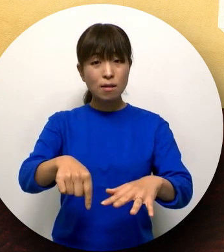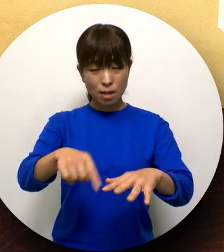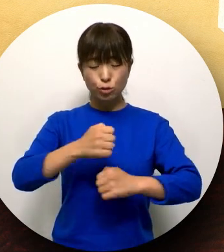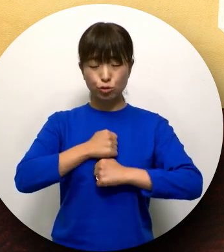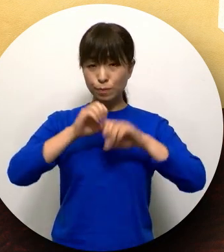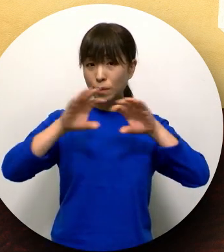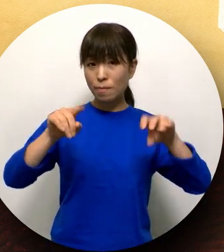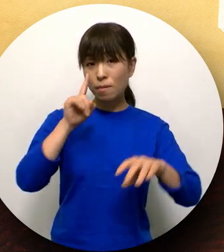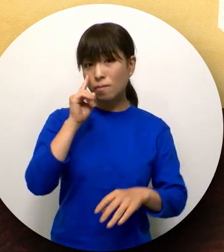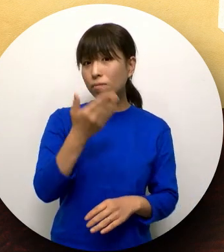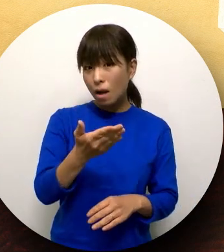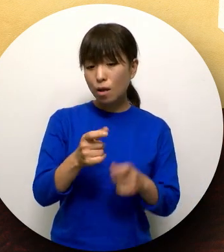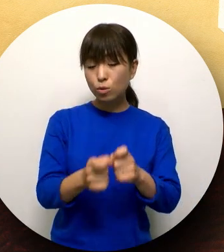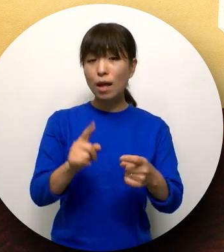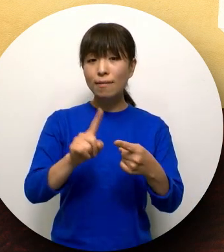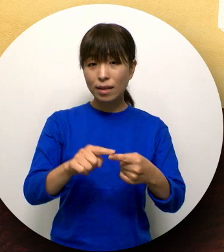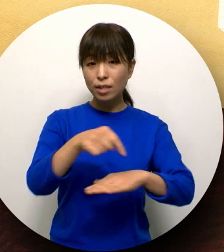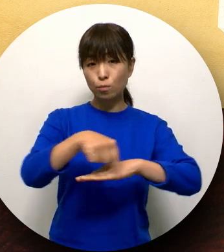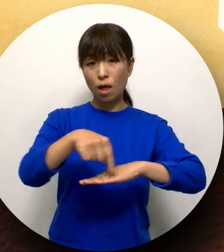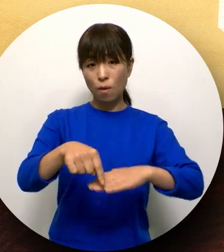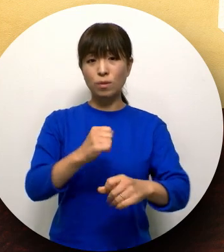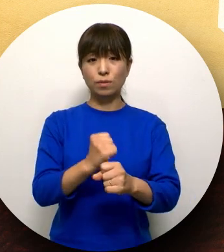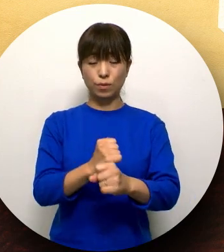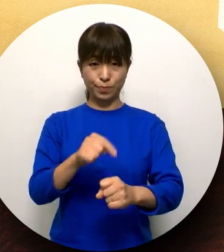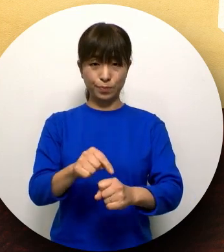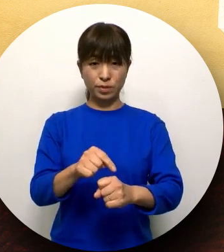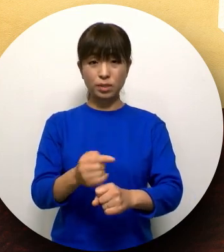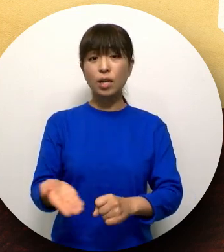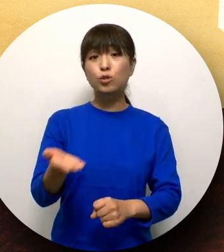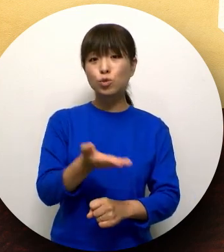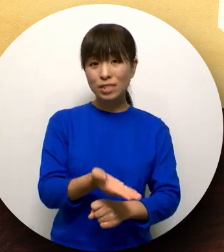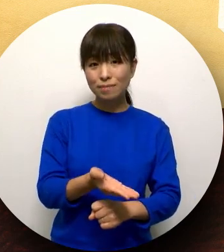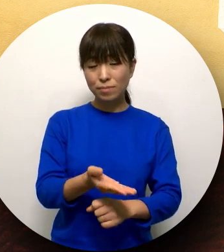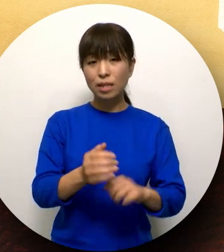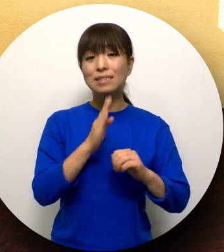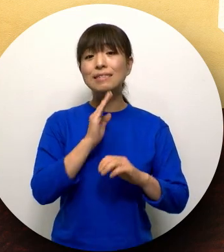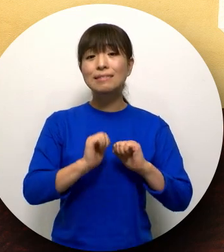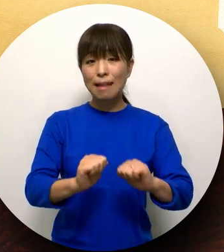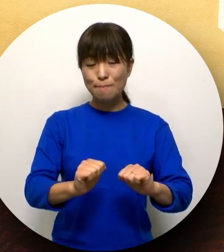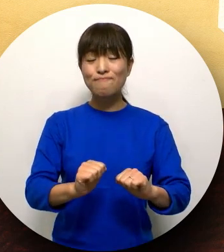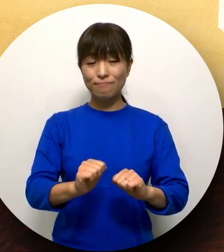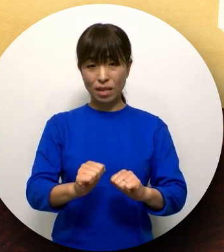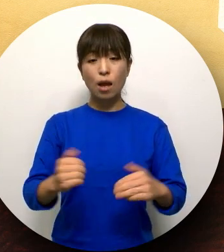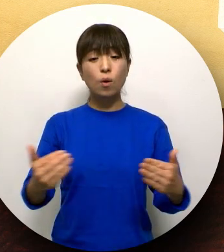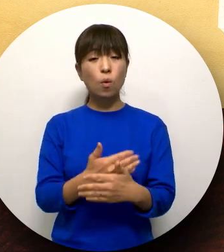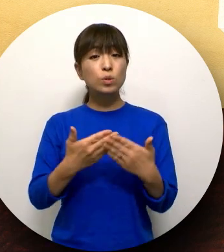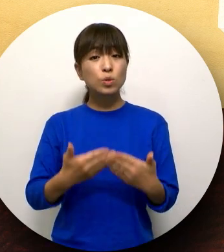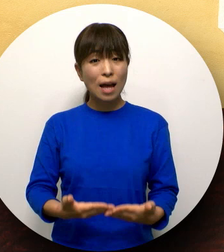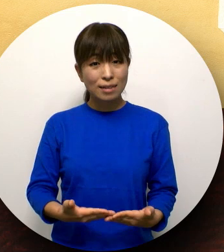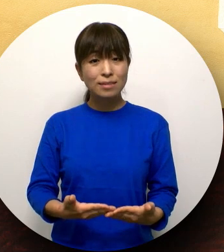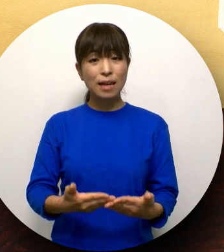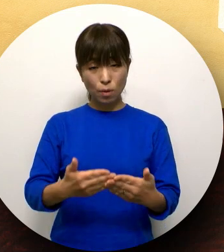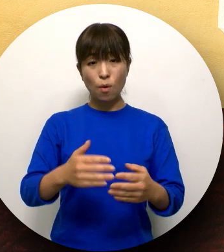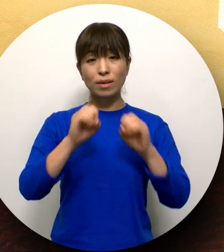してみるなど具体的にプランを立てていく。そして Do、 プランの実践。交通安全の啓